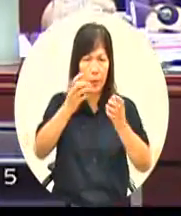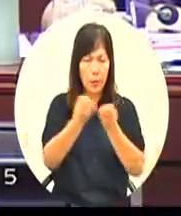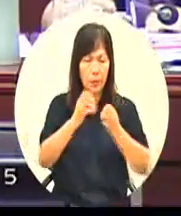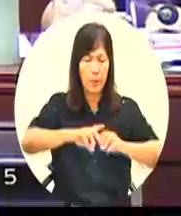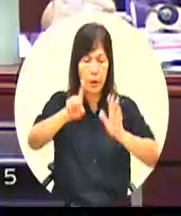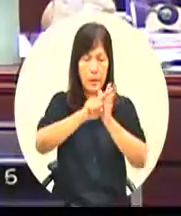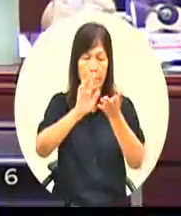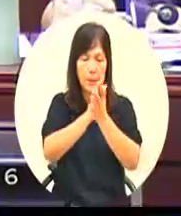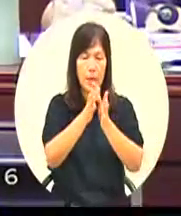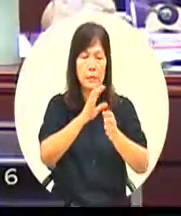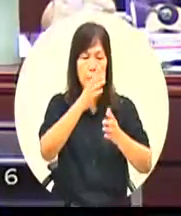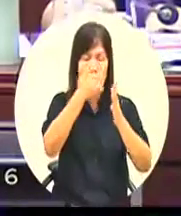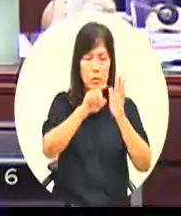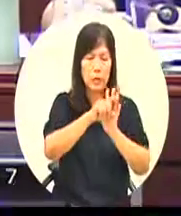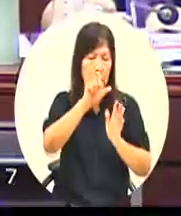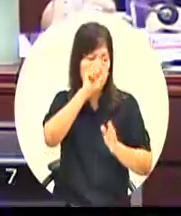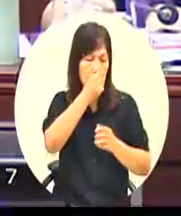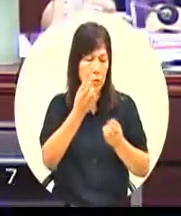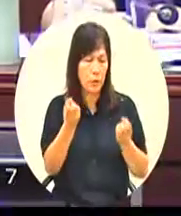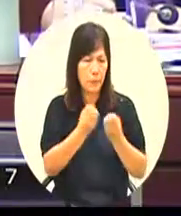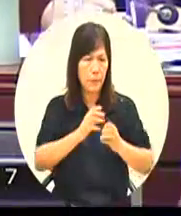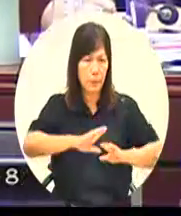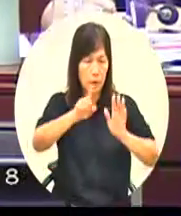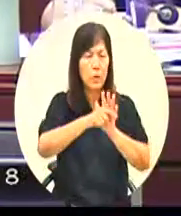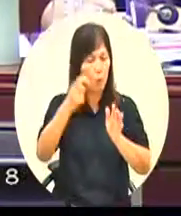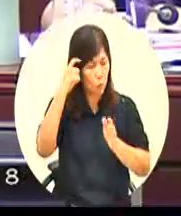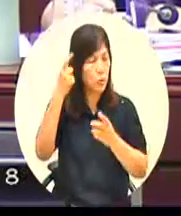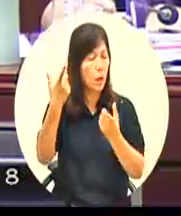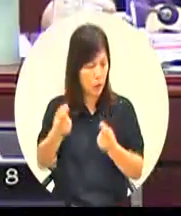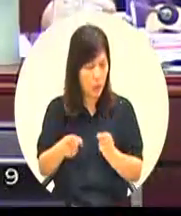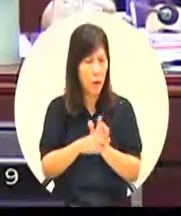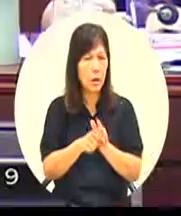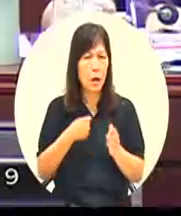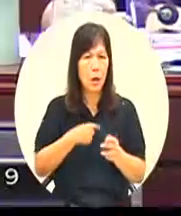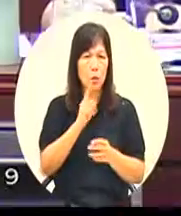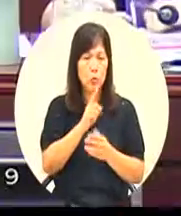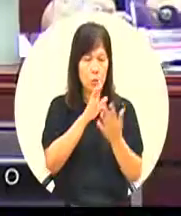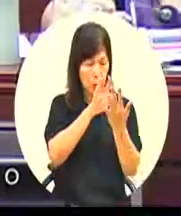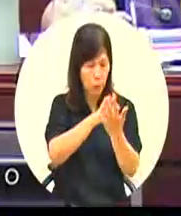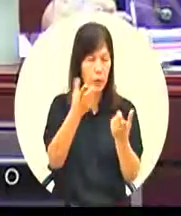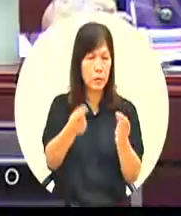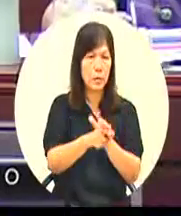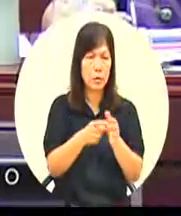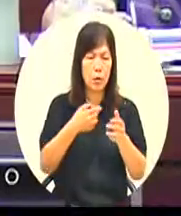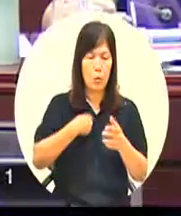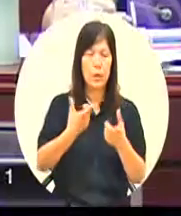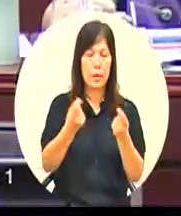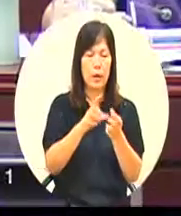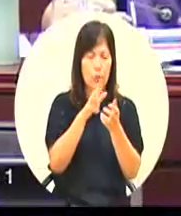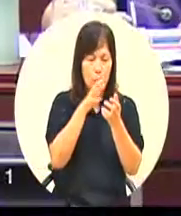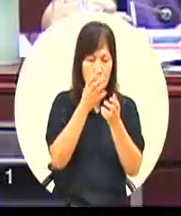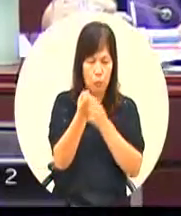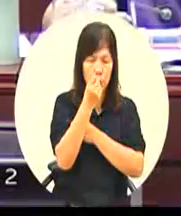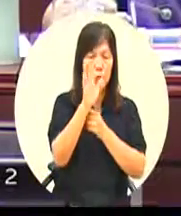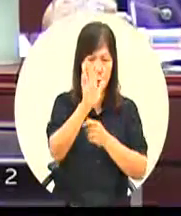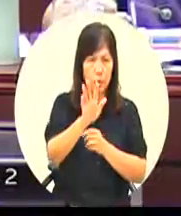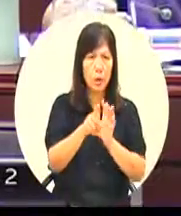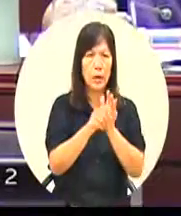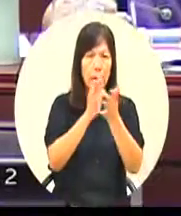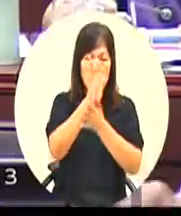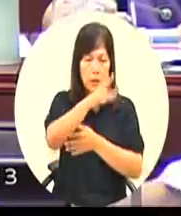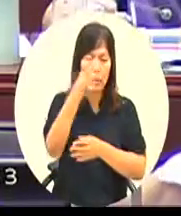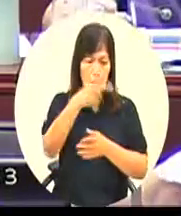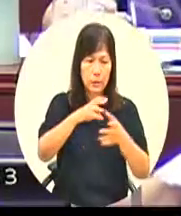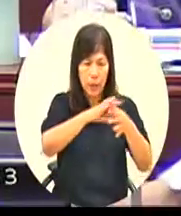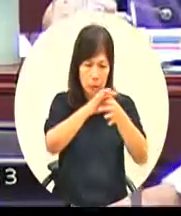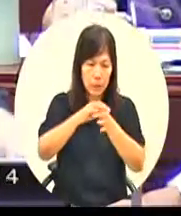的特色发展哦，这点我都非常同意。议员讲的那个方向就是教育局努力的方向。那未来我们还会去结合